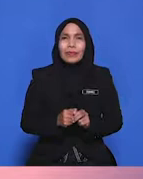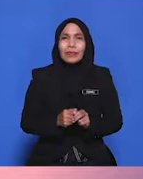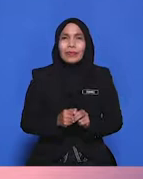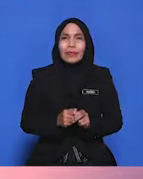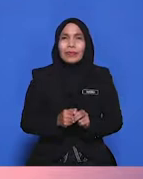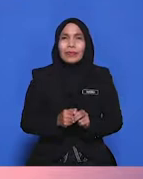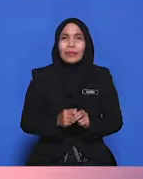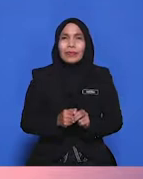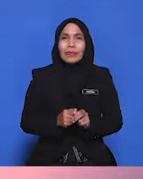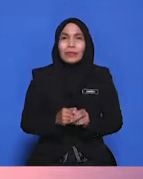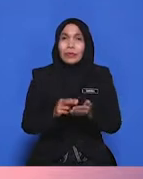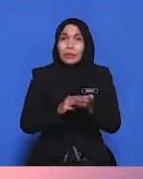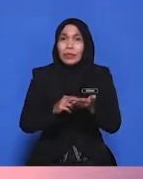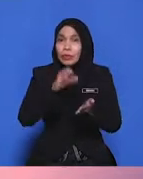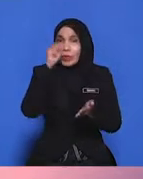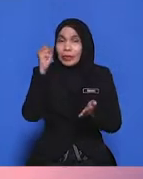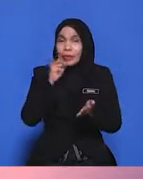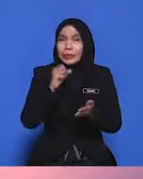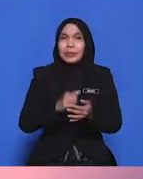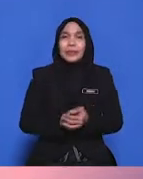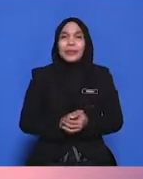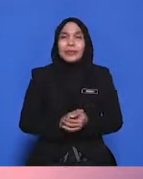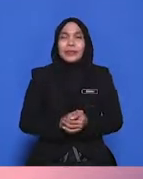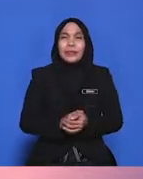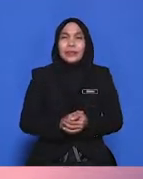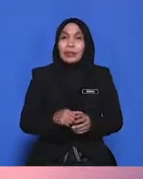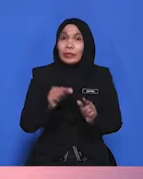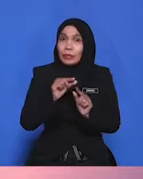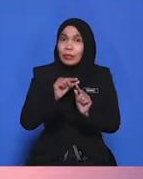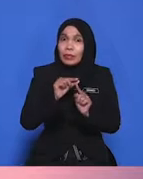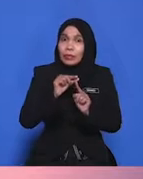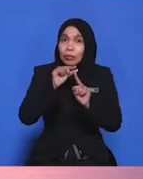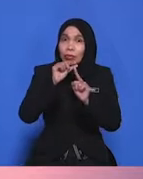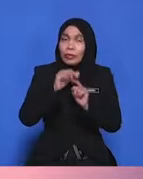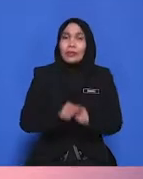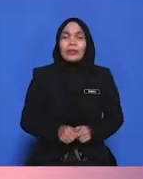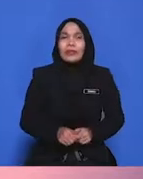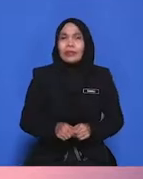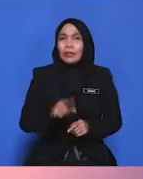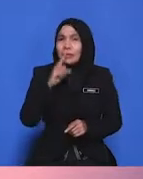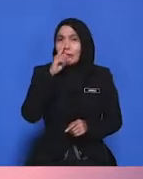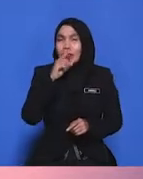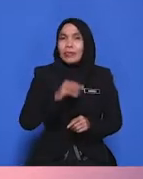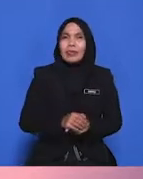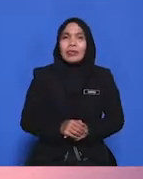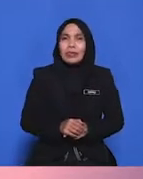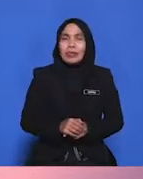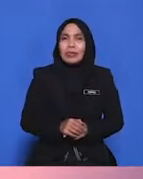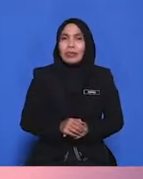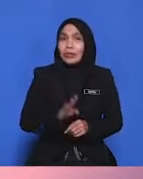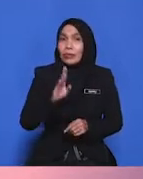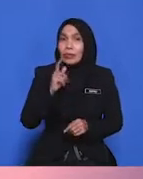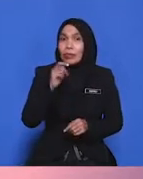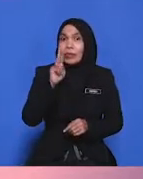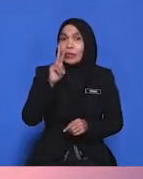dari negara-negara berikut kecuali A. India, B.